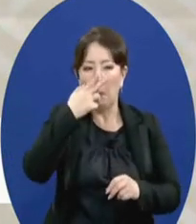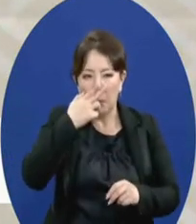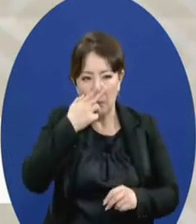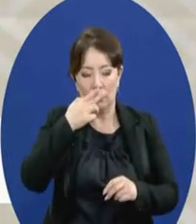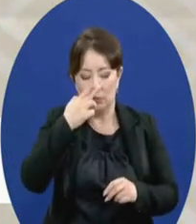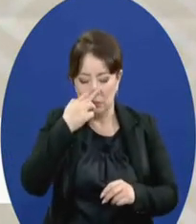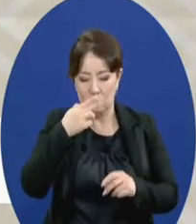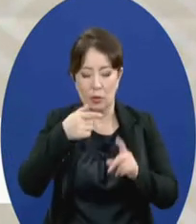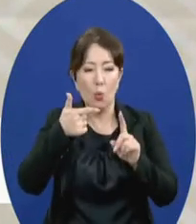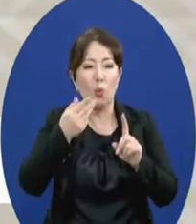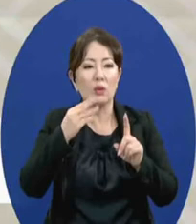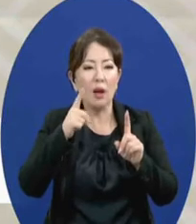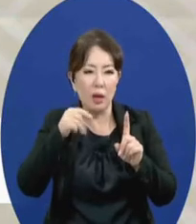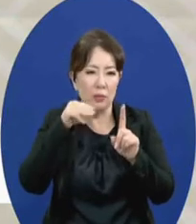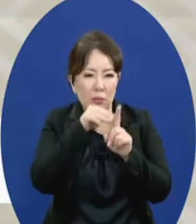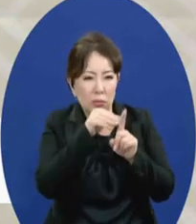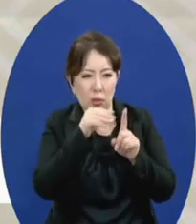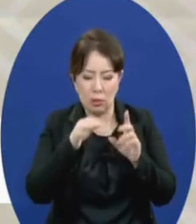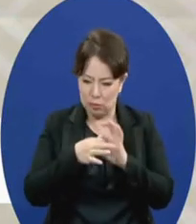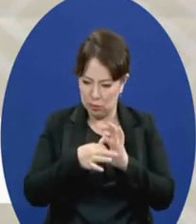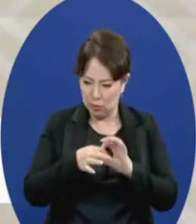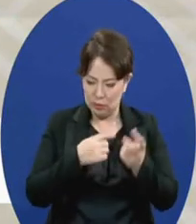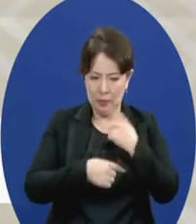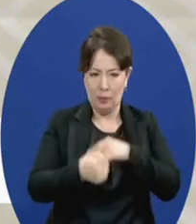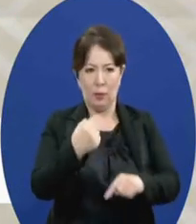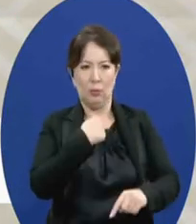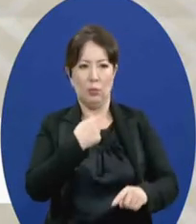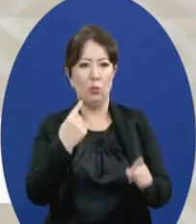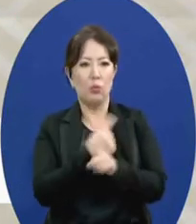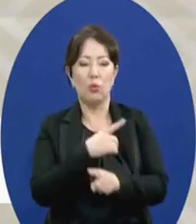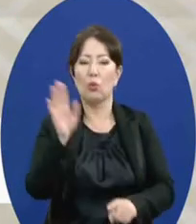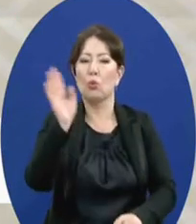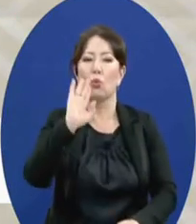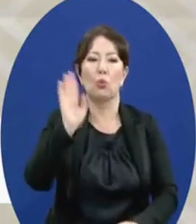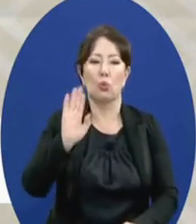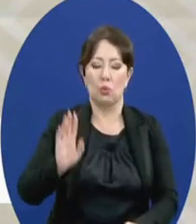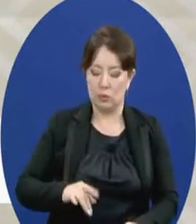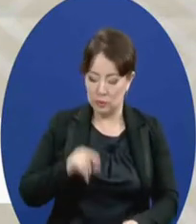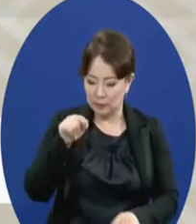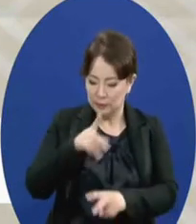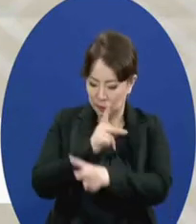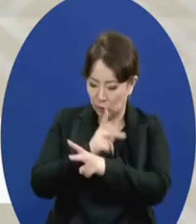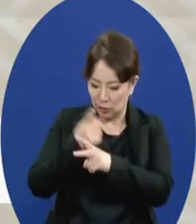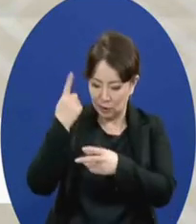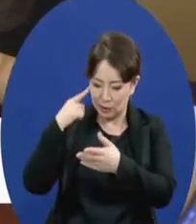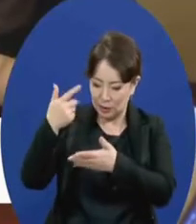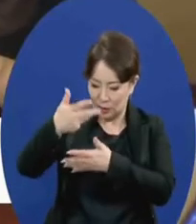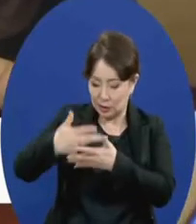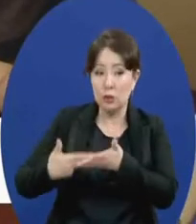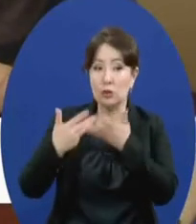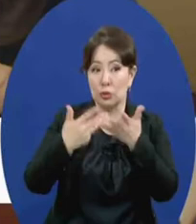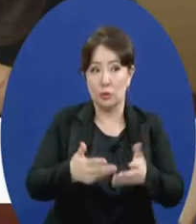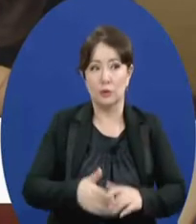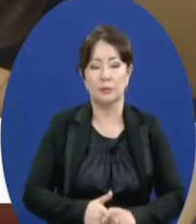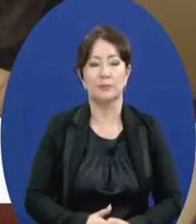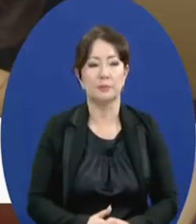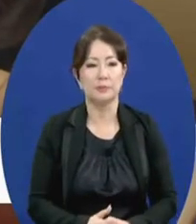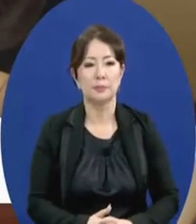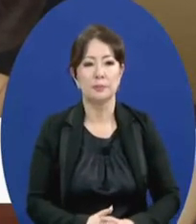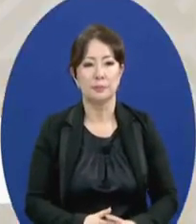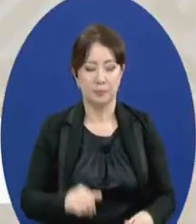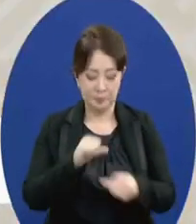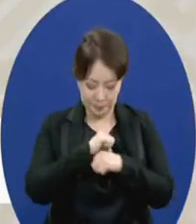зөрчлийн хуулиар сэтгүүлчдийг мэрэгчлийнхээ ажлыг хийснийхээ төлөө буруутгах ёсгүй гэж үзэж энэ хуулийг бид нар санаачилсан байгаа. За, иргэдийн эрх